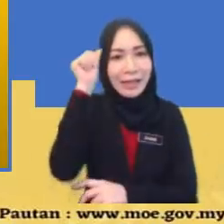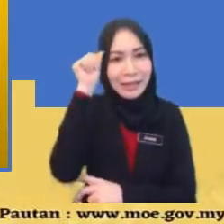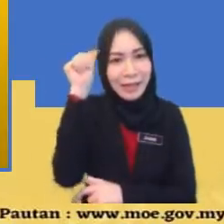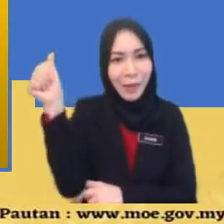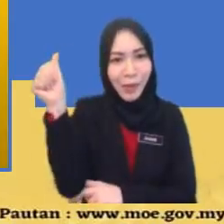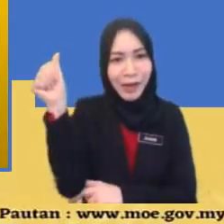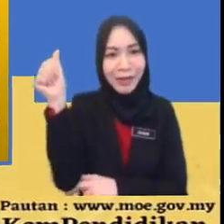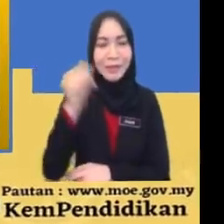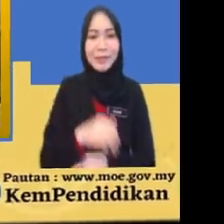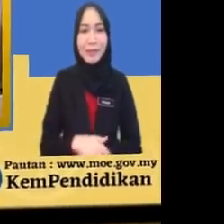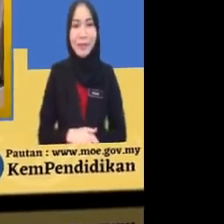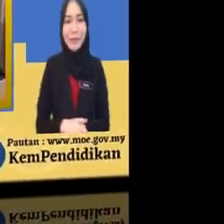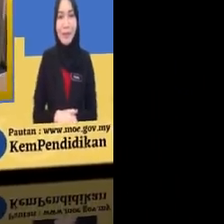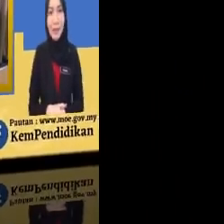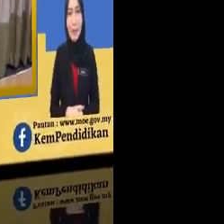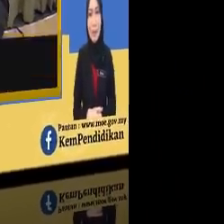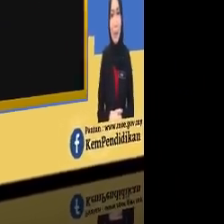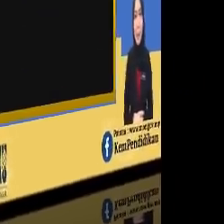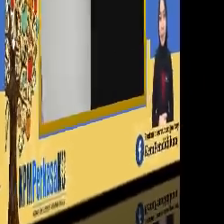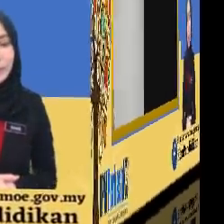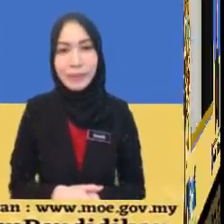ta'ala wabarakatuh